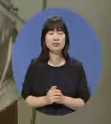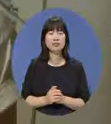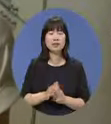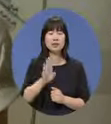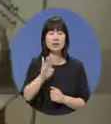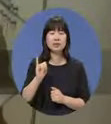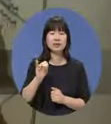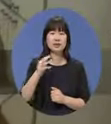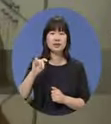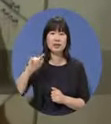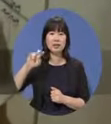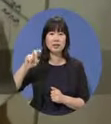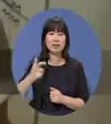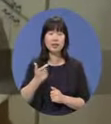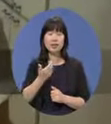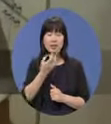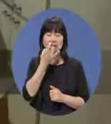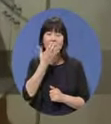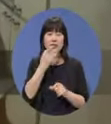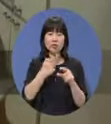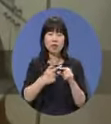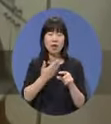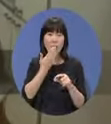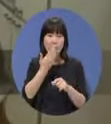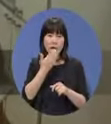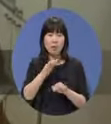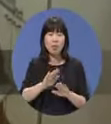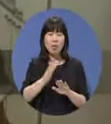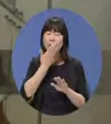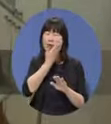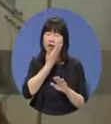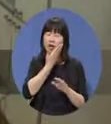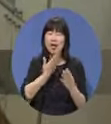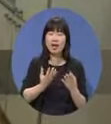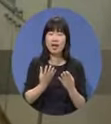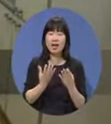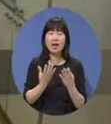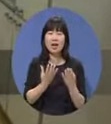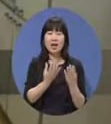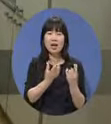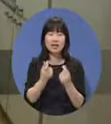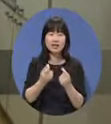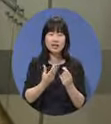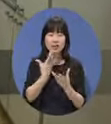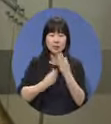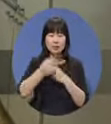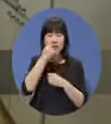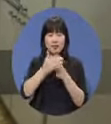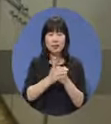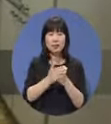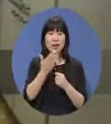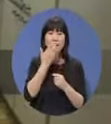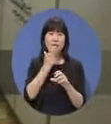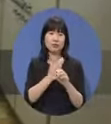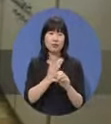비타민 밥 중간에 먹으면 영양소가 같이 흡수가 잘 된다 그래서 밥 중간에